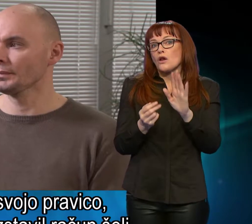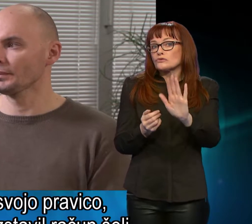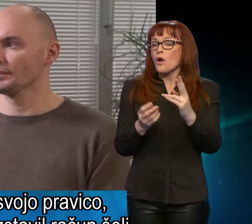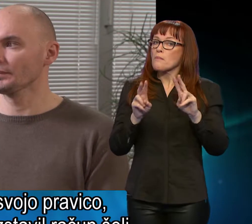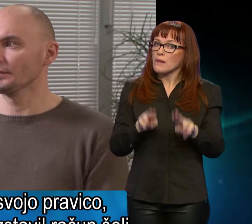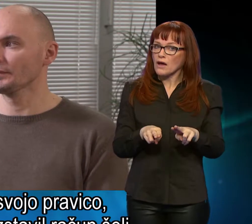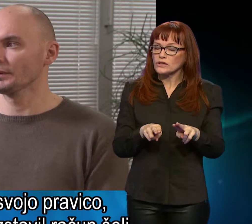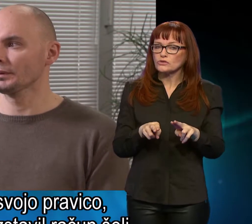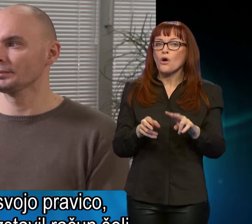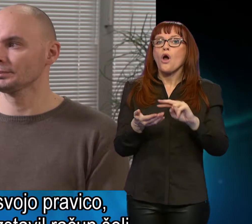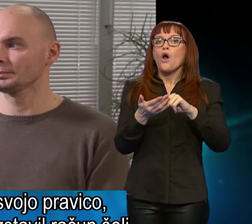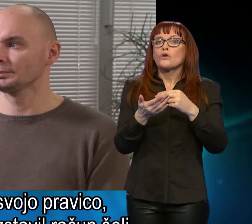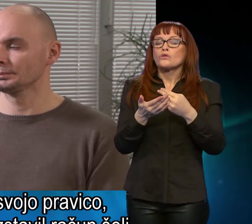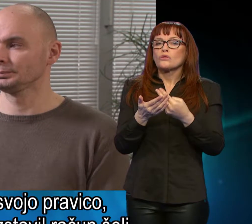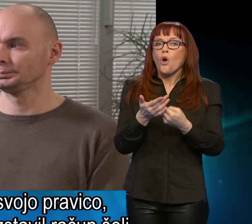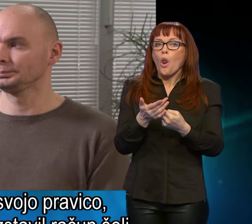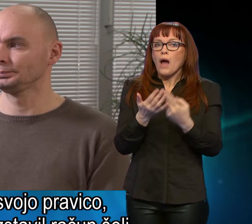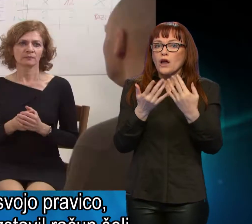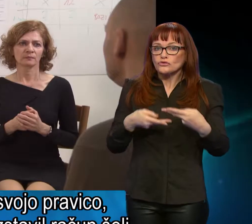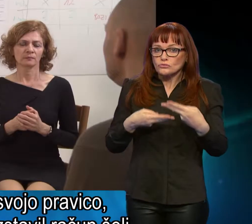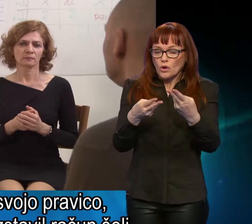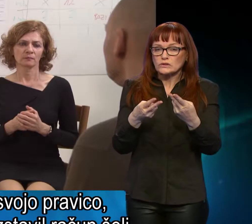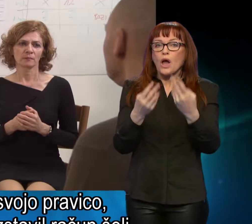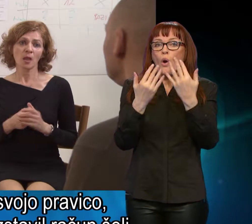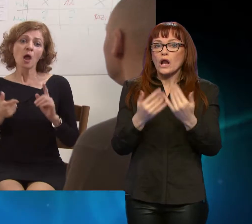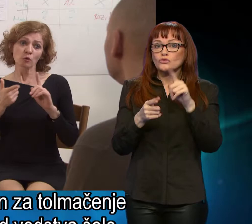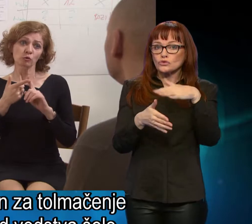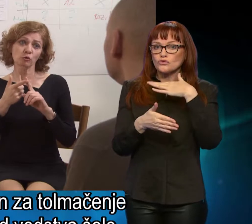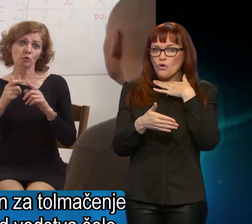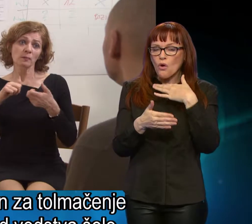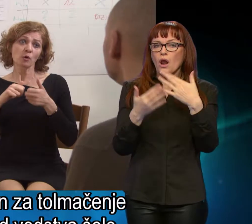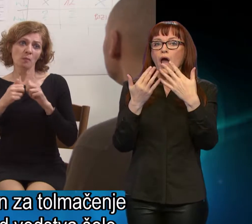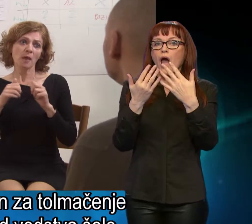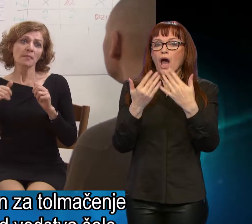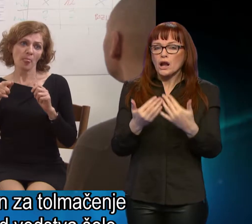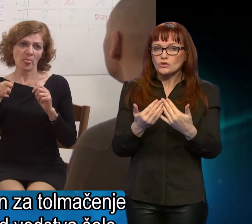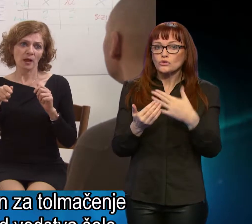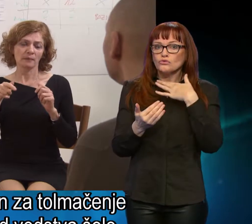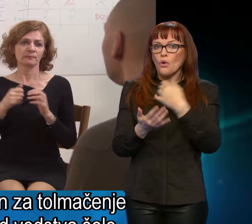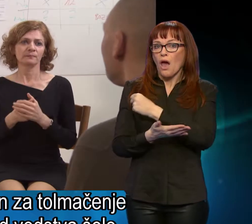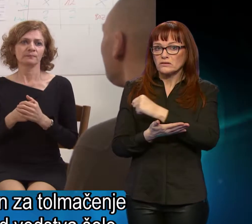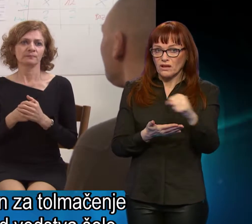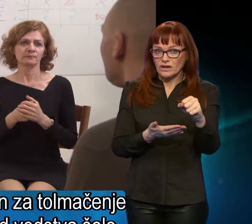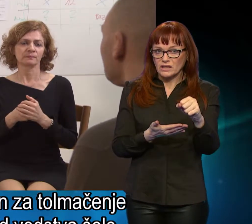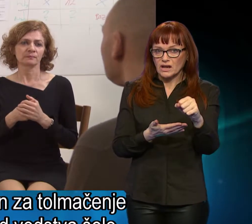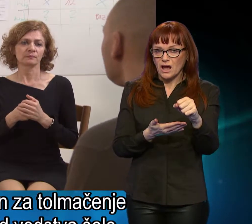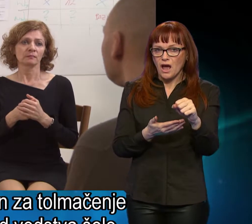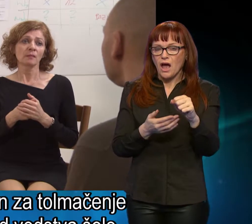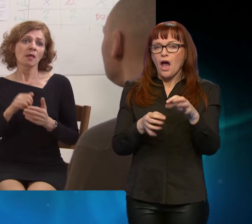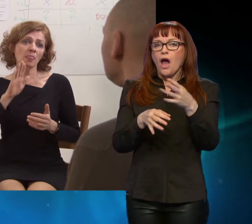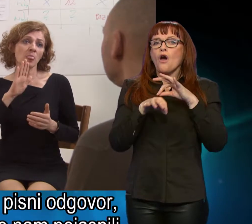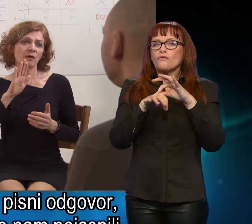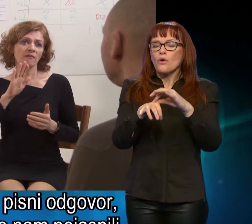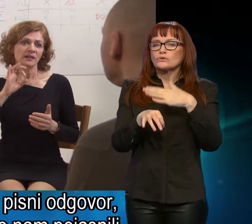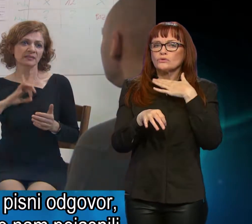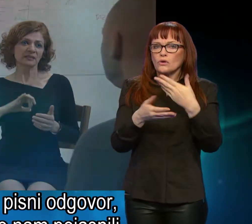pravico in tolmač je izstavil račun šoli. Šola je račun za tolmačenje zavrnila. Od vodstva šole